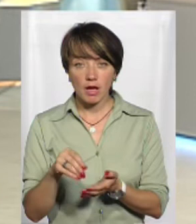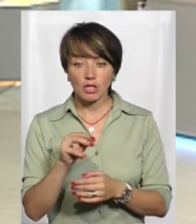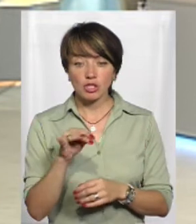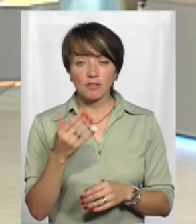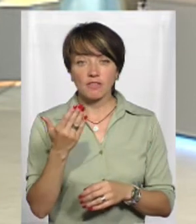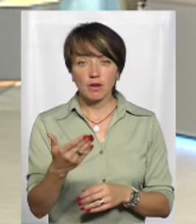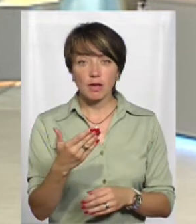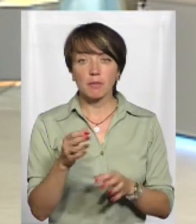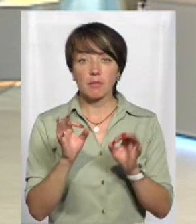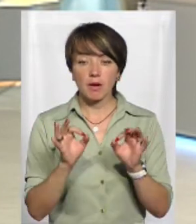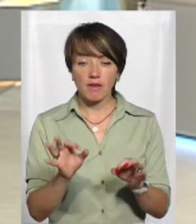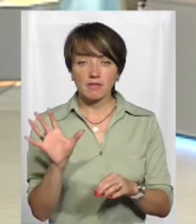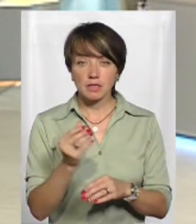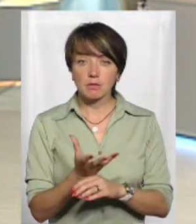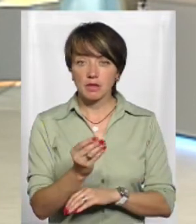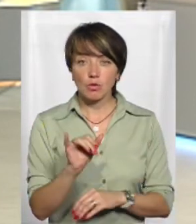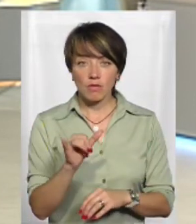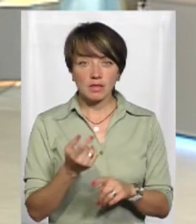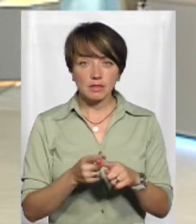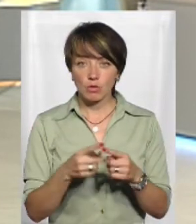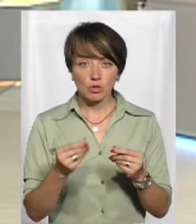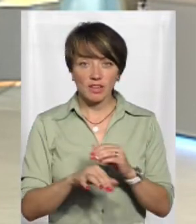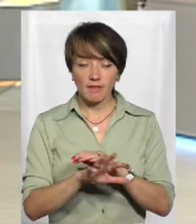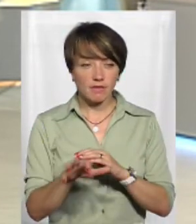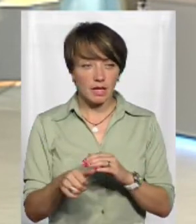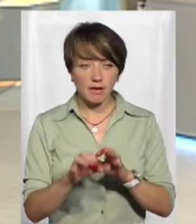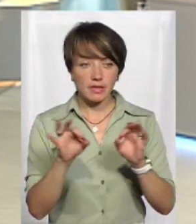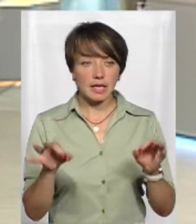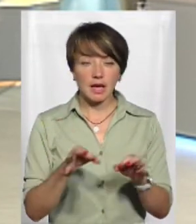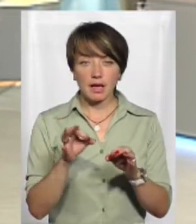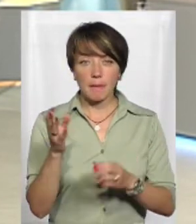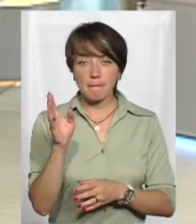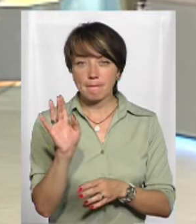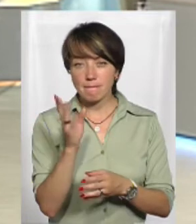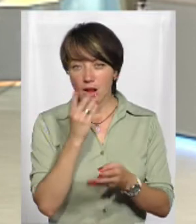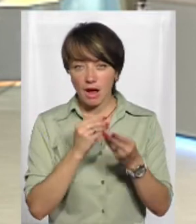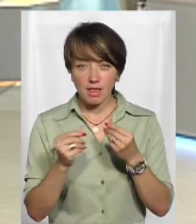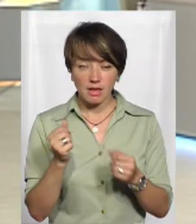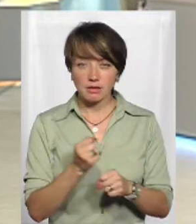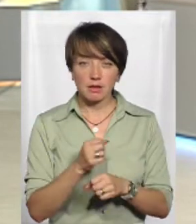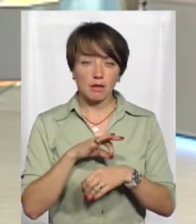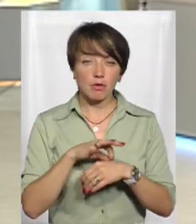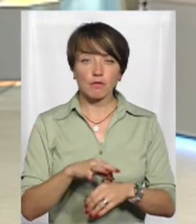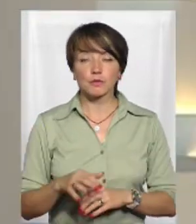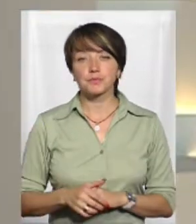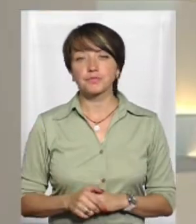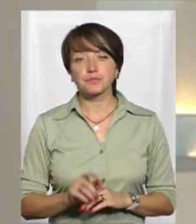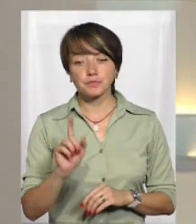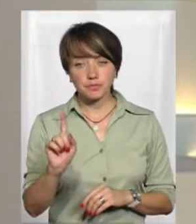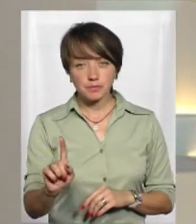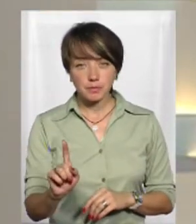Чи ви правильно все сплатили, і вас ніхто ці кошти там не вкрав, ніякі махінації не проводилися? До речі, пане Антоне,